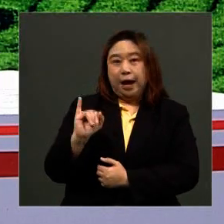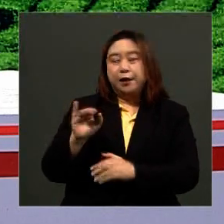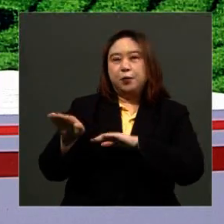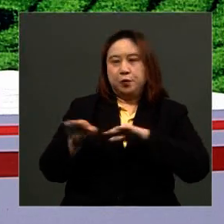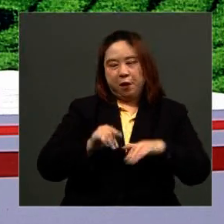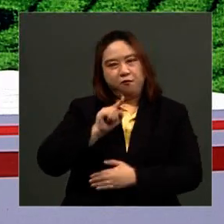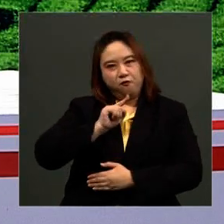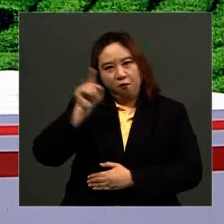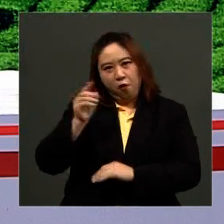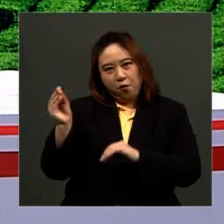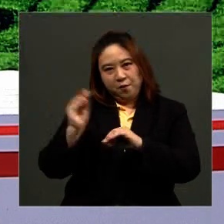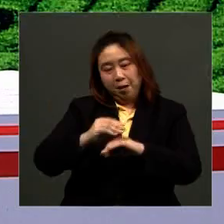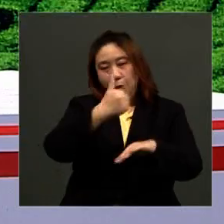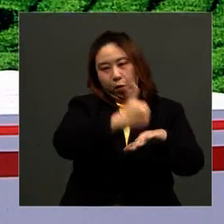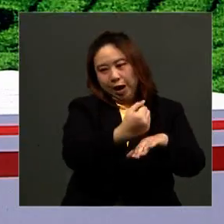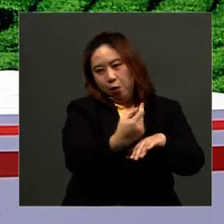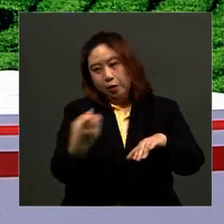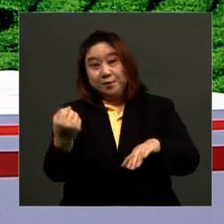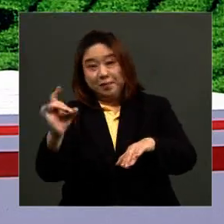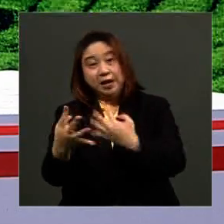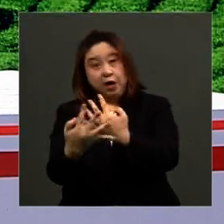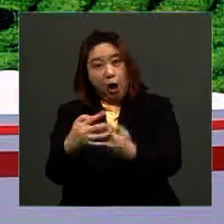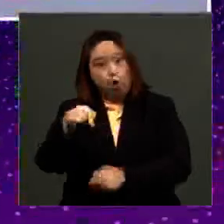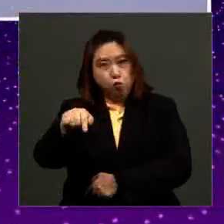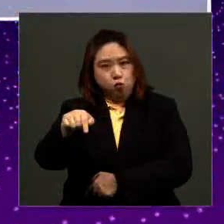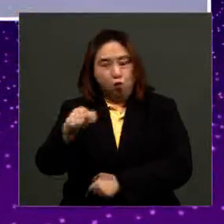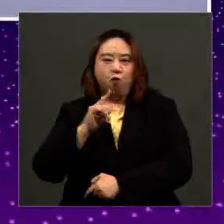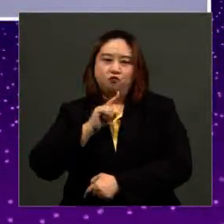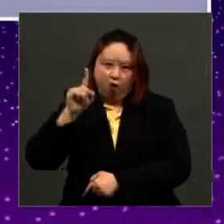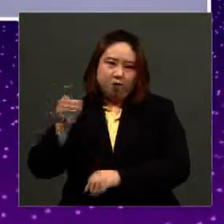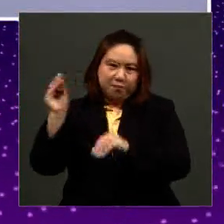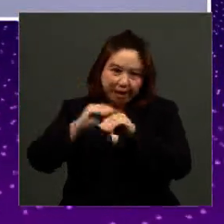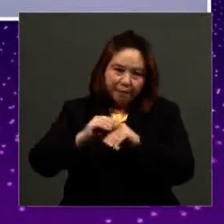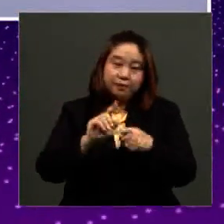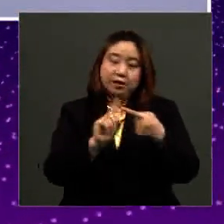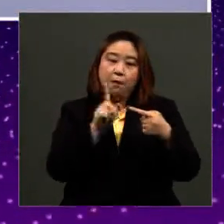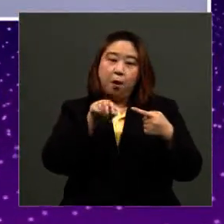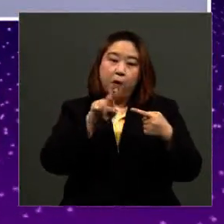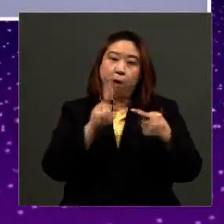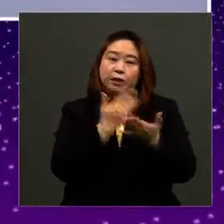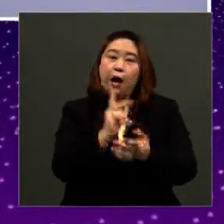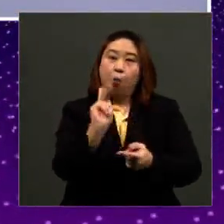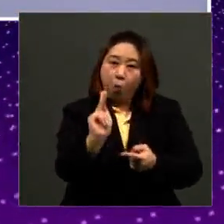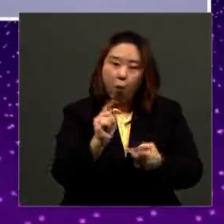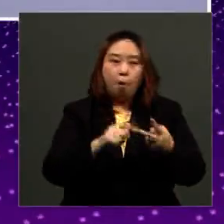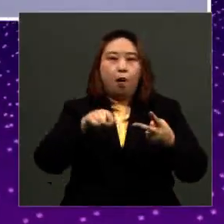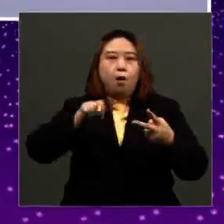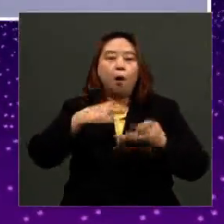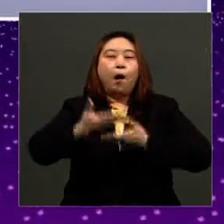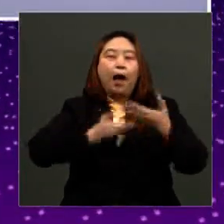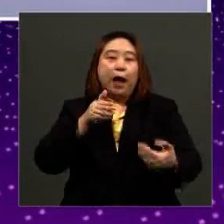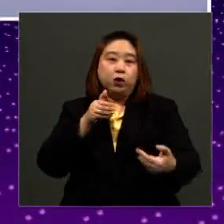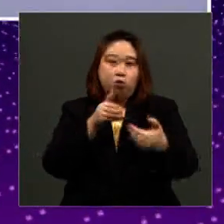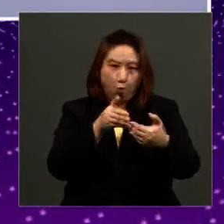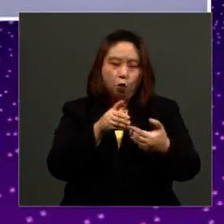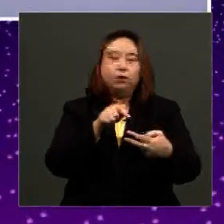ข้อหาเพิ่มกับ 18บอสในเรือนจำทั้งพรกกู้ยืมเงินและพรบขายตรงด้วยนี่คือ 2ข้อ